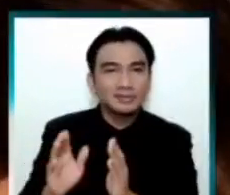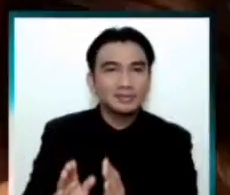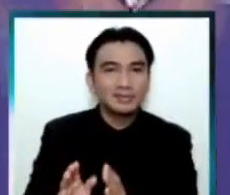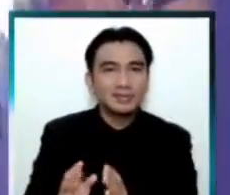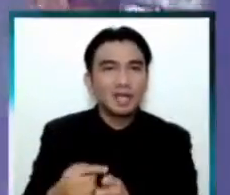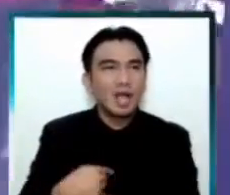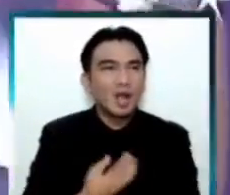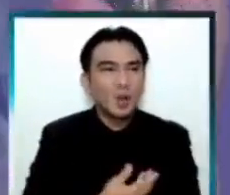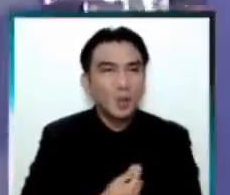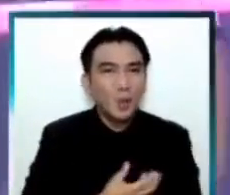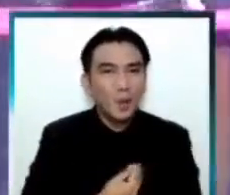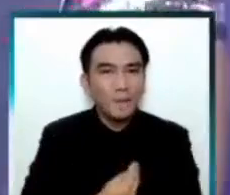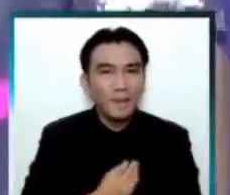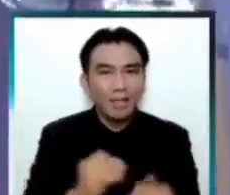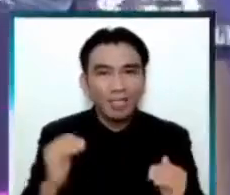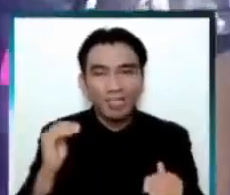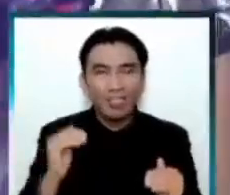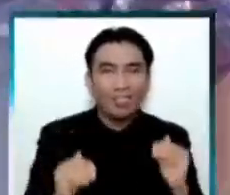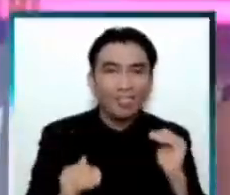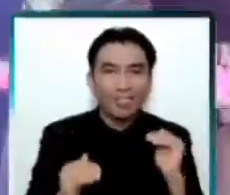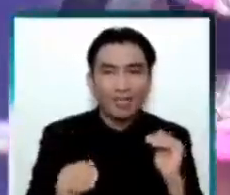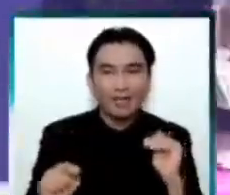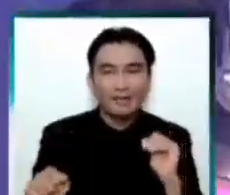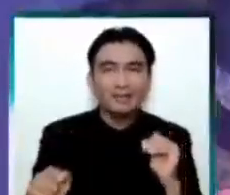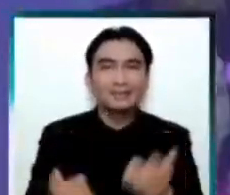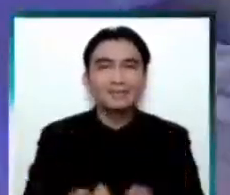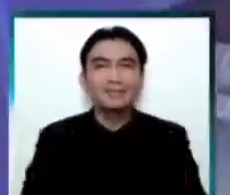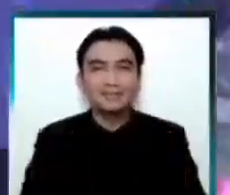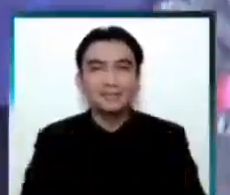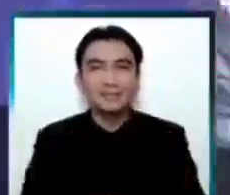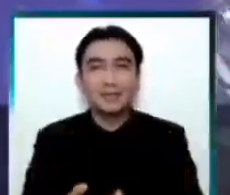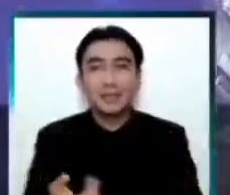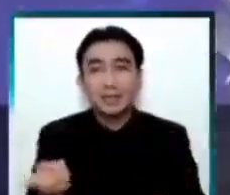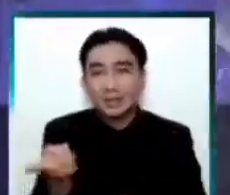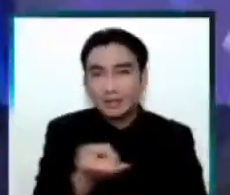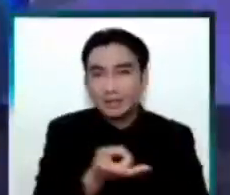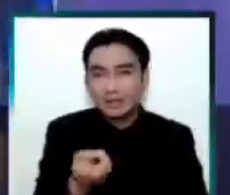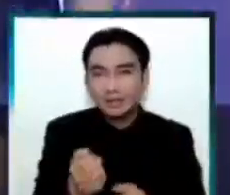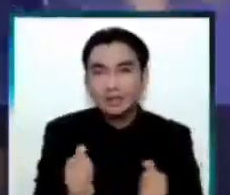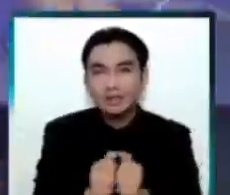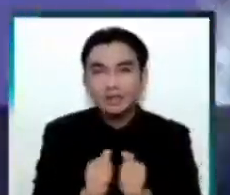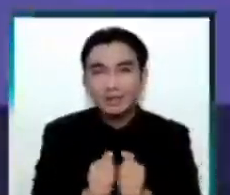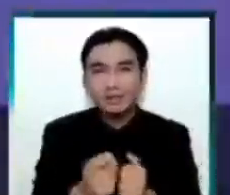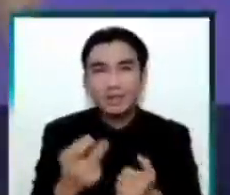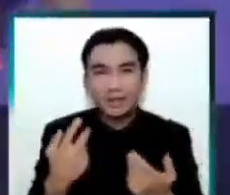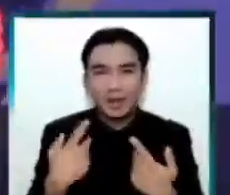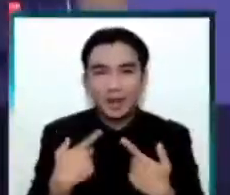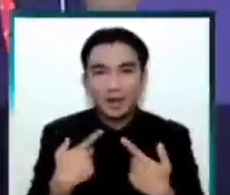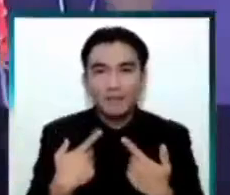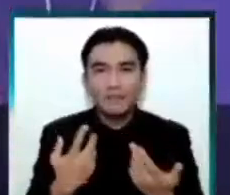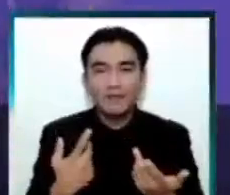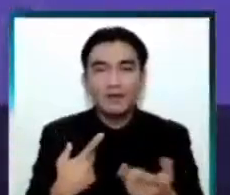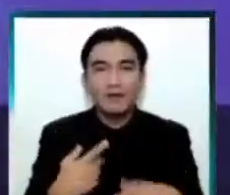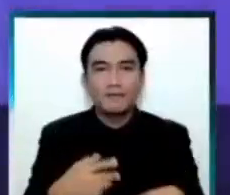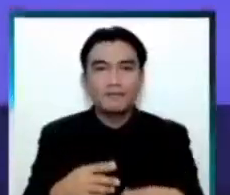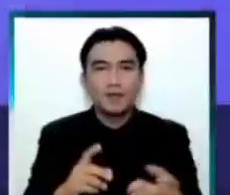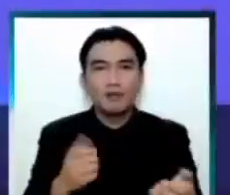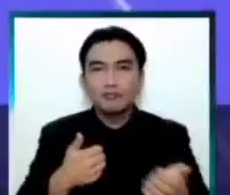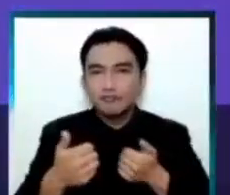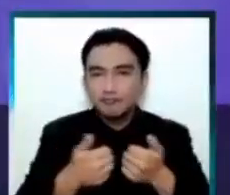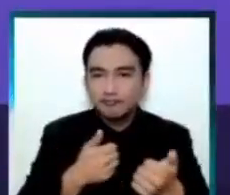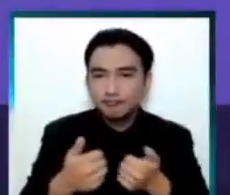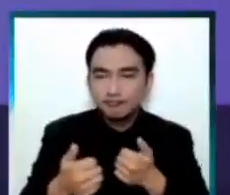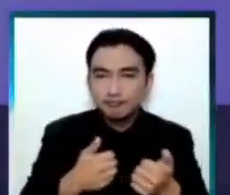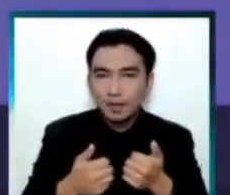him. Nagkasama si Bea at Alden sa finals night ng isang fitness competition. Bukod sa kanilang